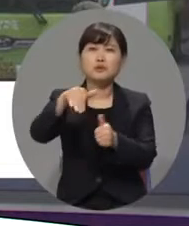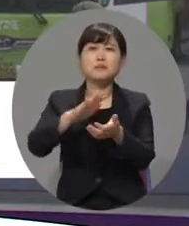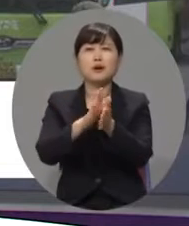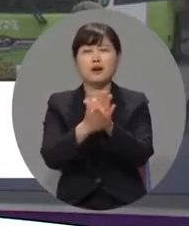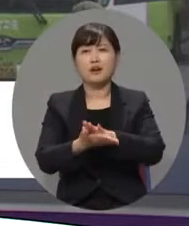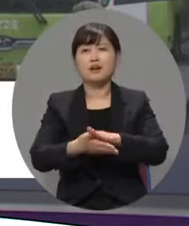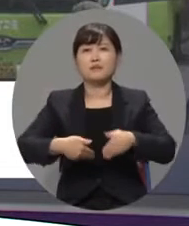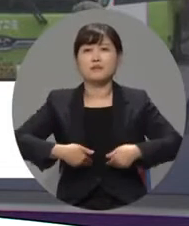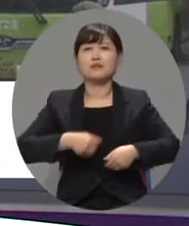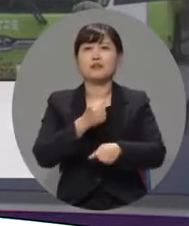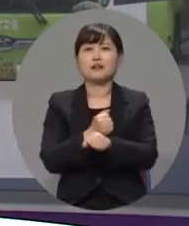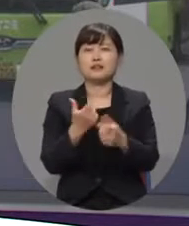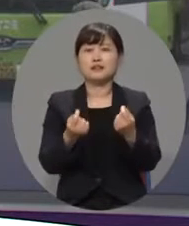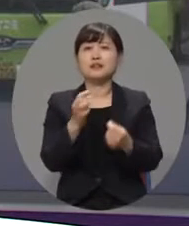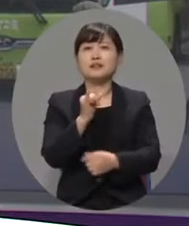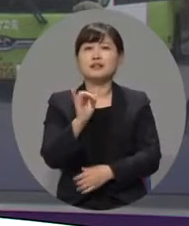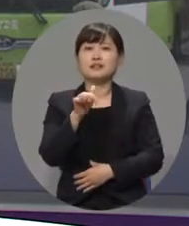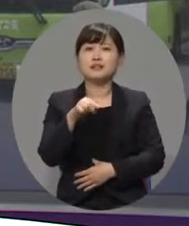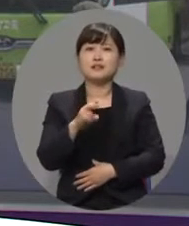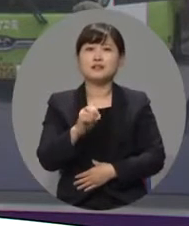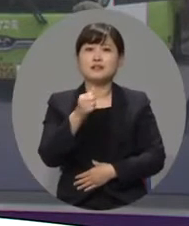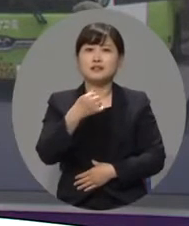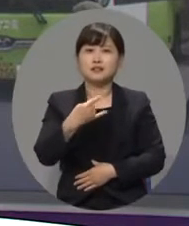합니다. 이경희 기자가 보도합니다.